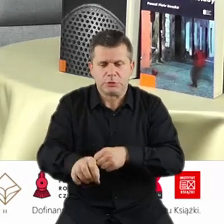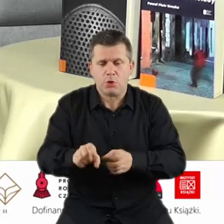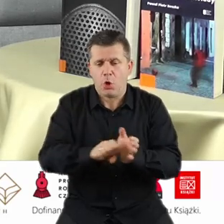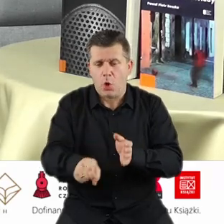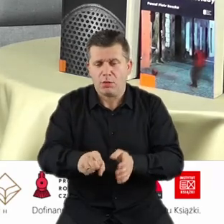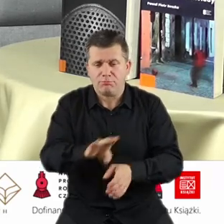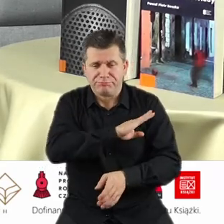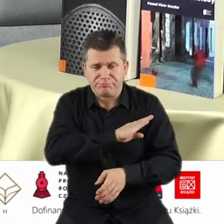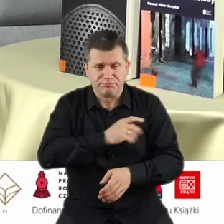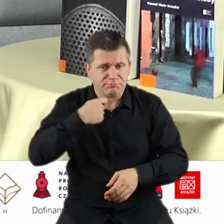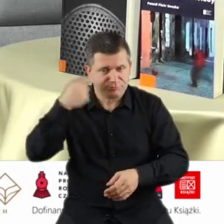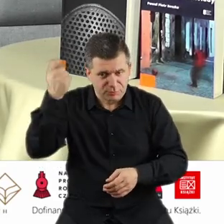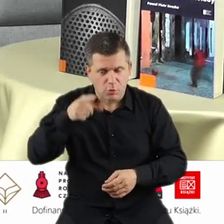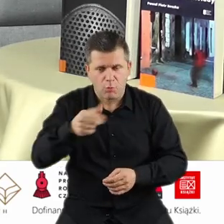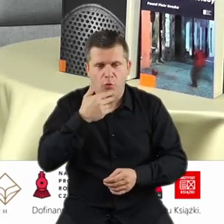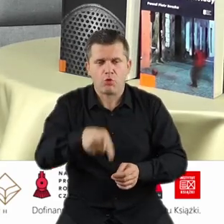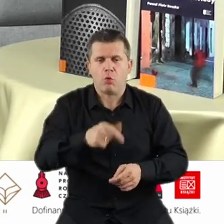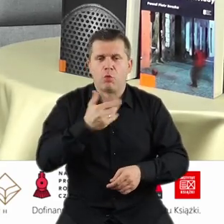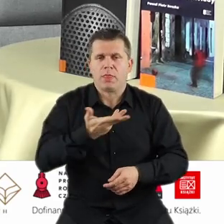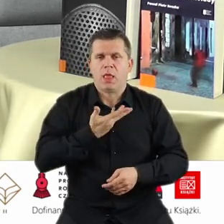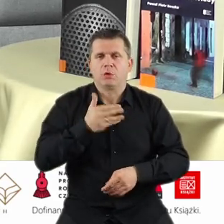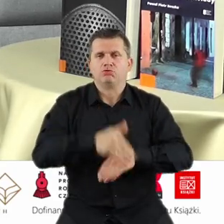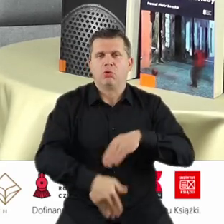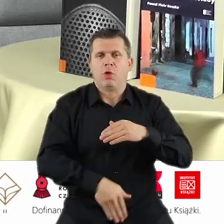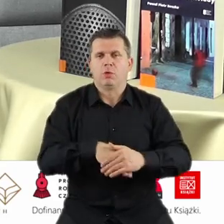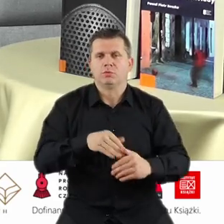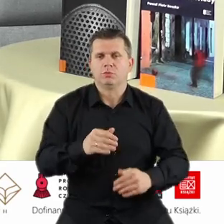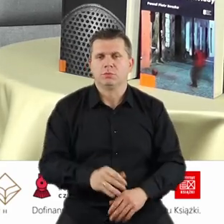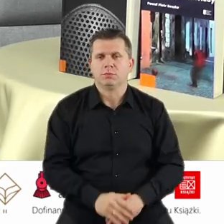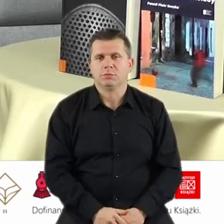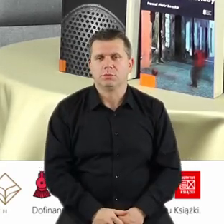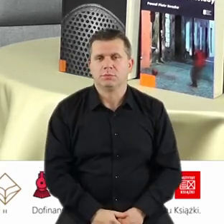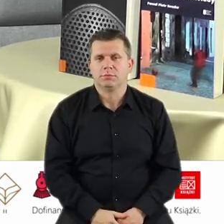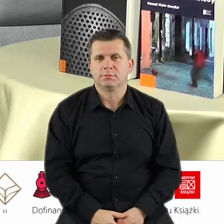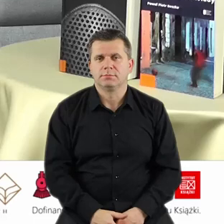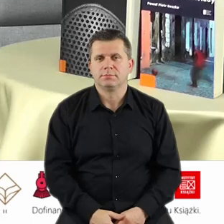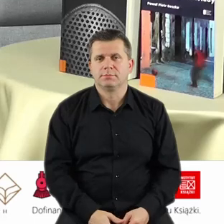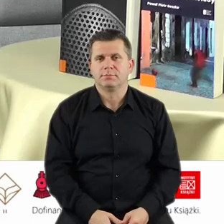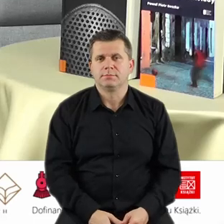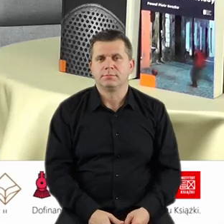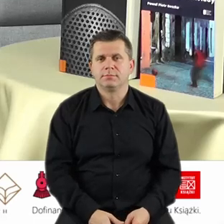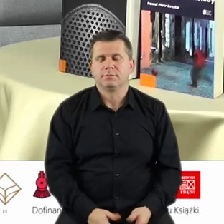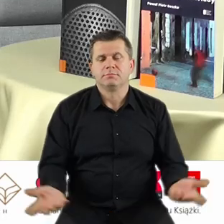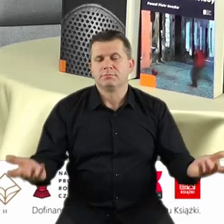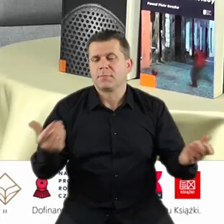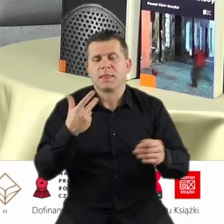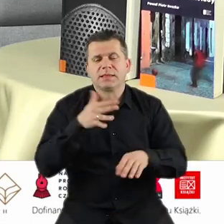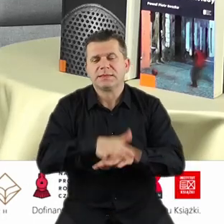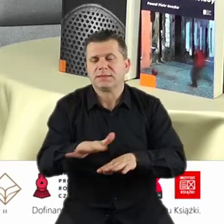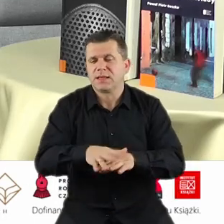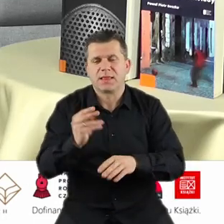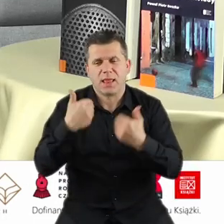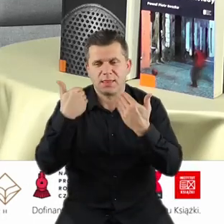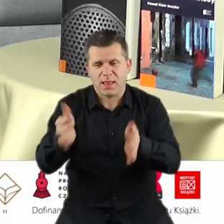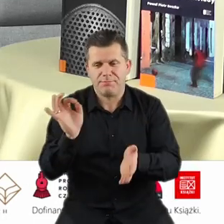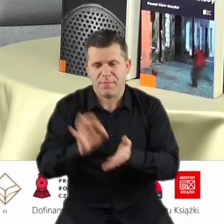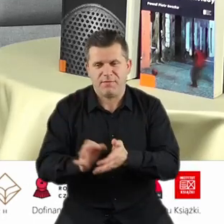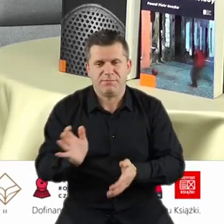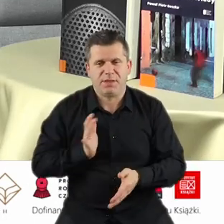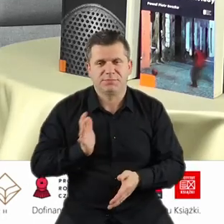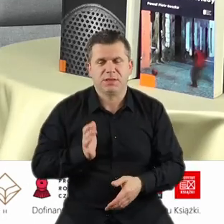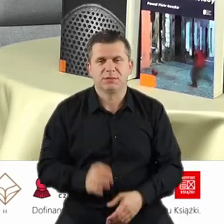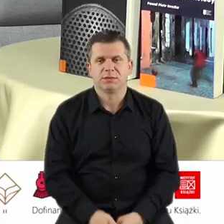ona jakoś tam przecisnęła się przez to sito systemu, który miałby jej teoretycznie zapewnić